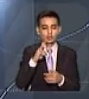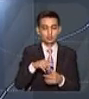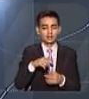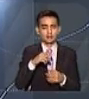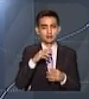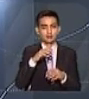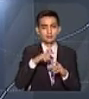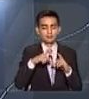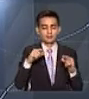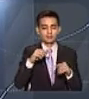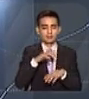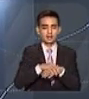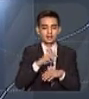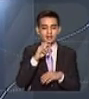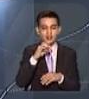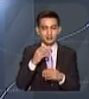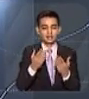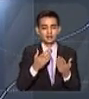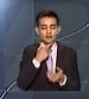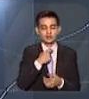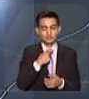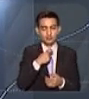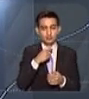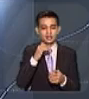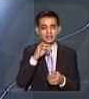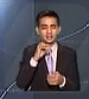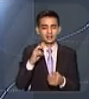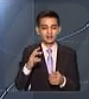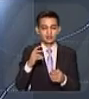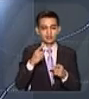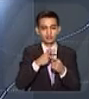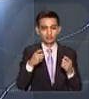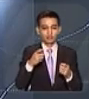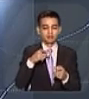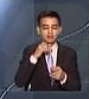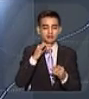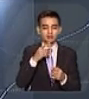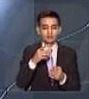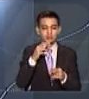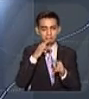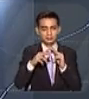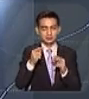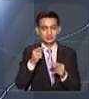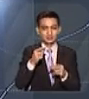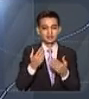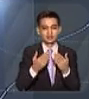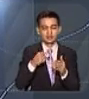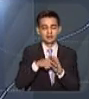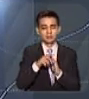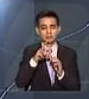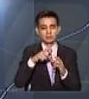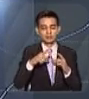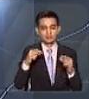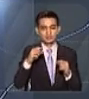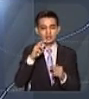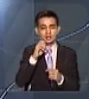и личные ИИНы. Так пострадала и Валерия Горшт. Она хотела помочь коллеге, а он, получив информацию,